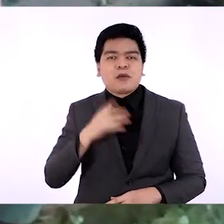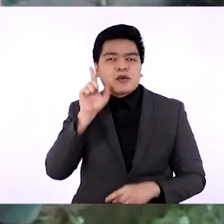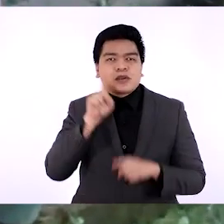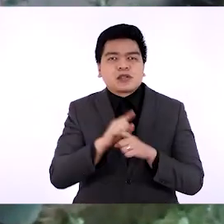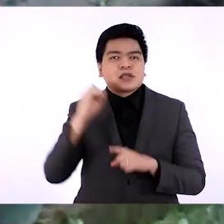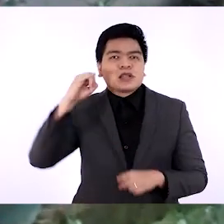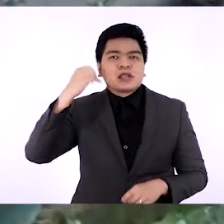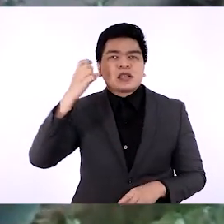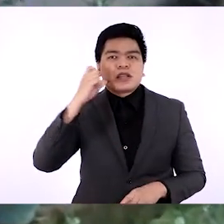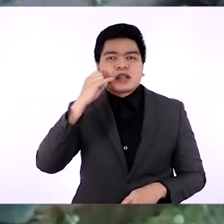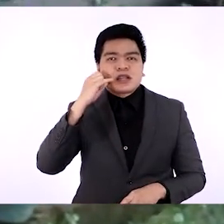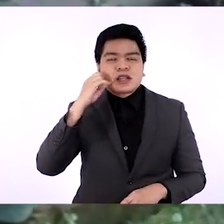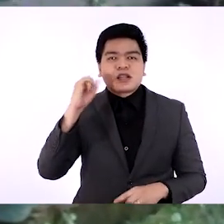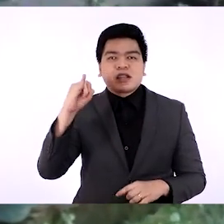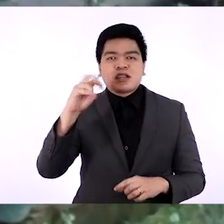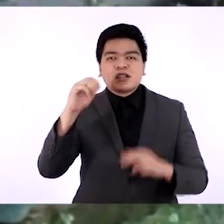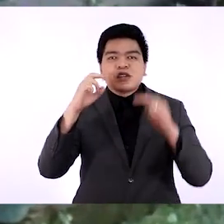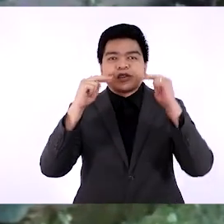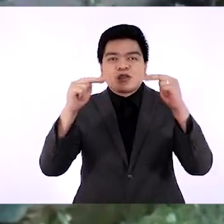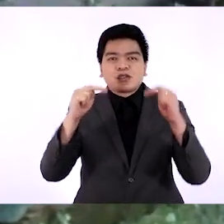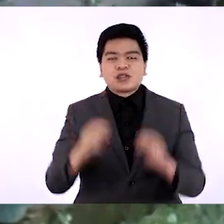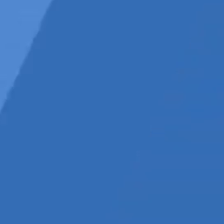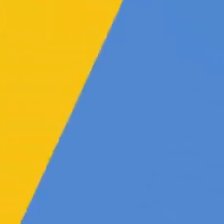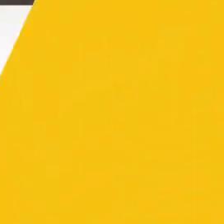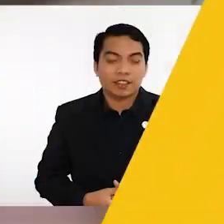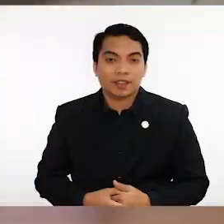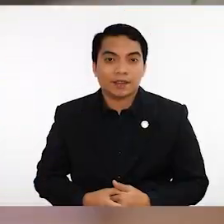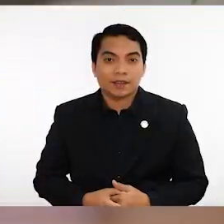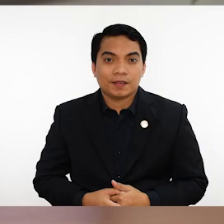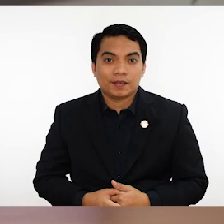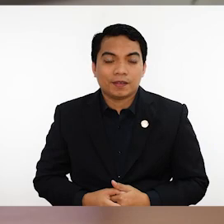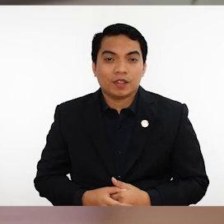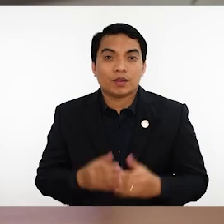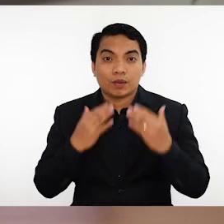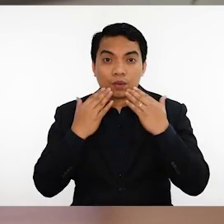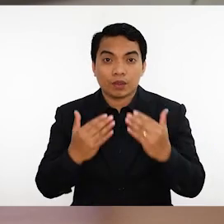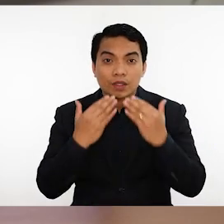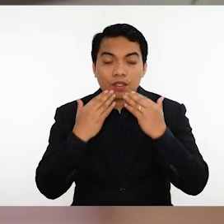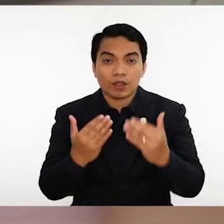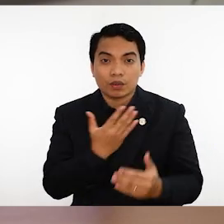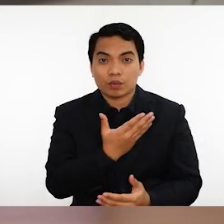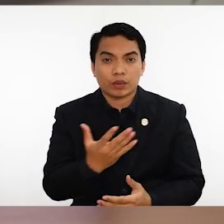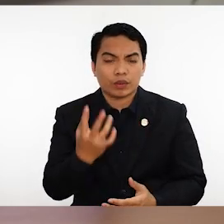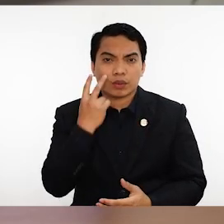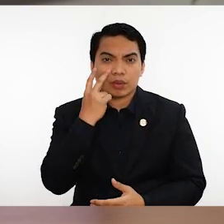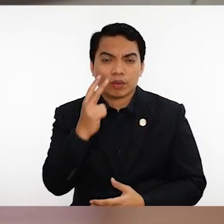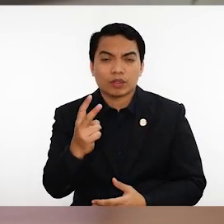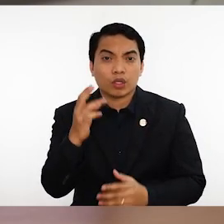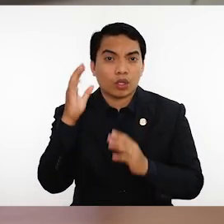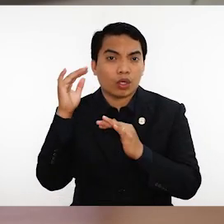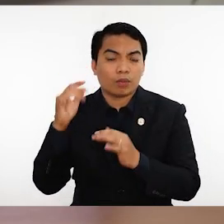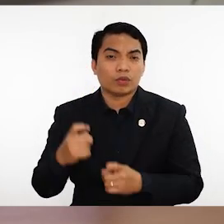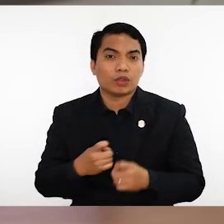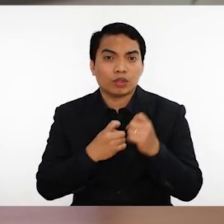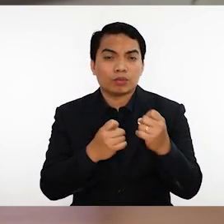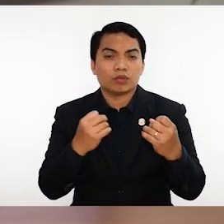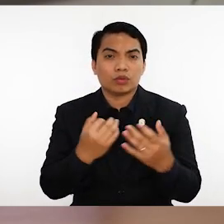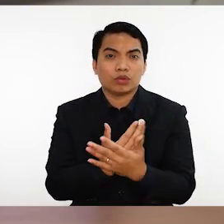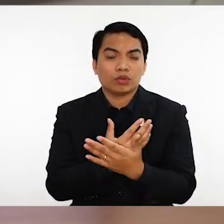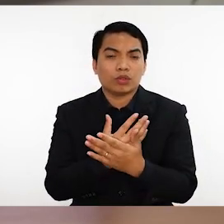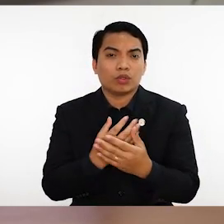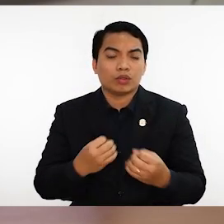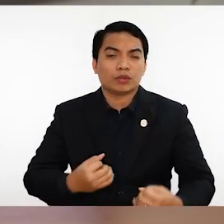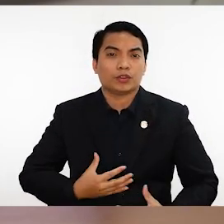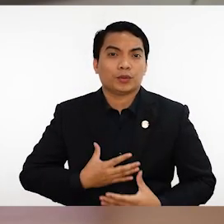na Mitchell Nastero para sa Iglesia ni Cristo News Network. Salamat po sa inyong pagsubaybay. Naway nabigyan kayo ng